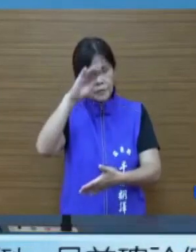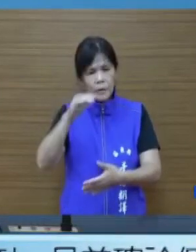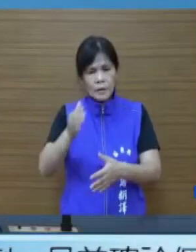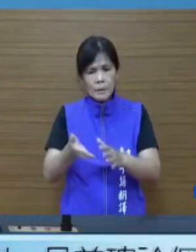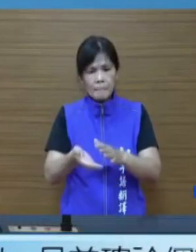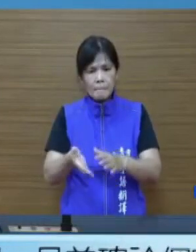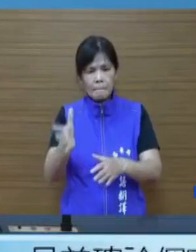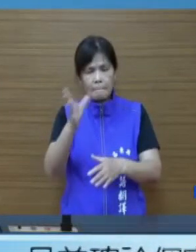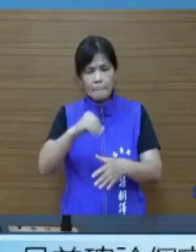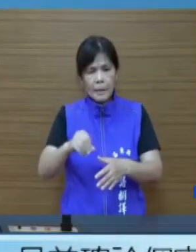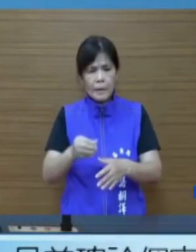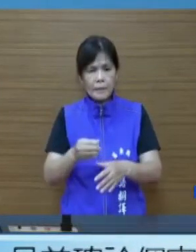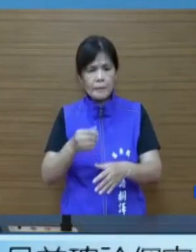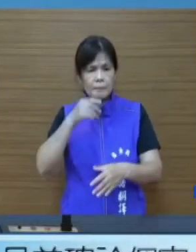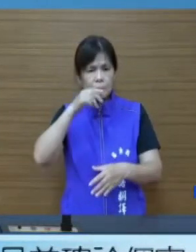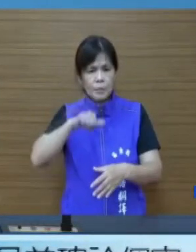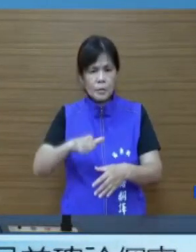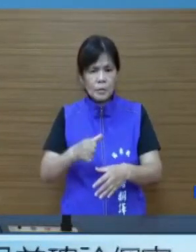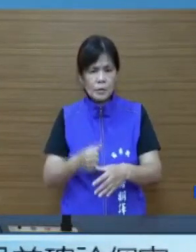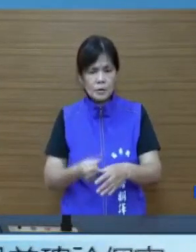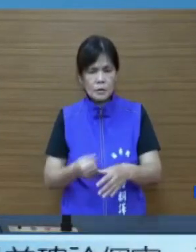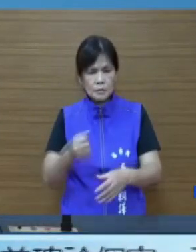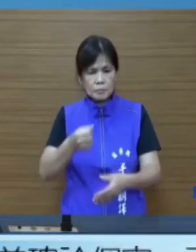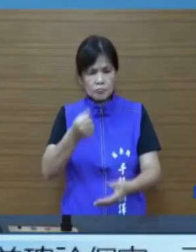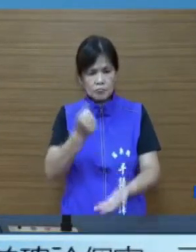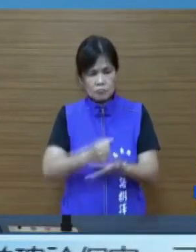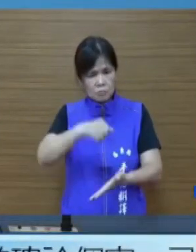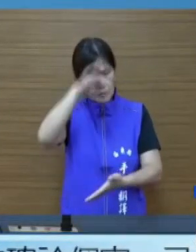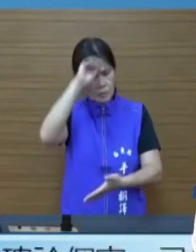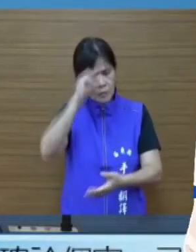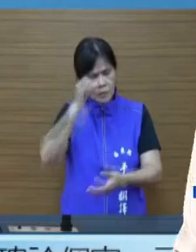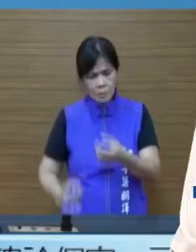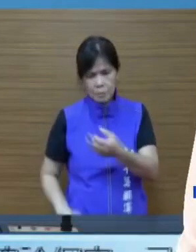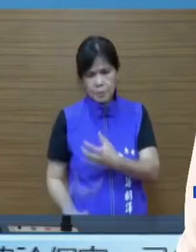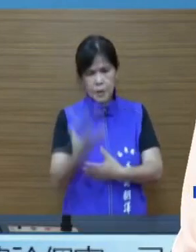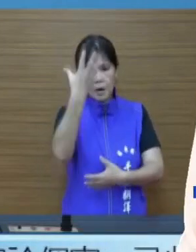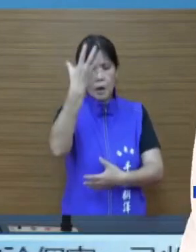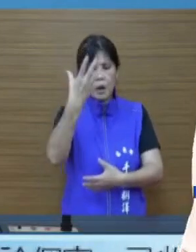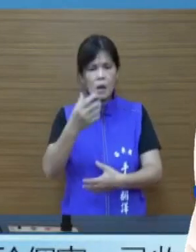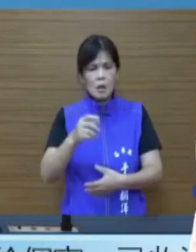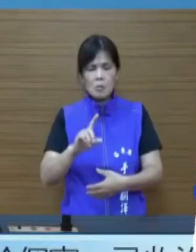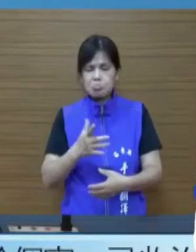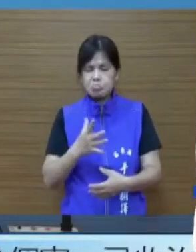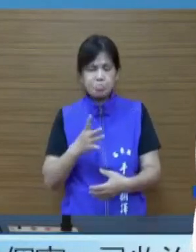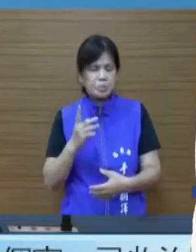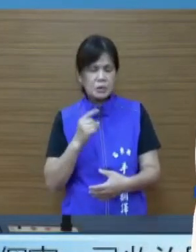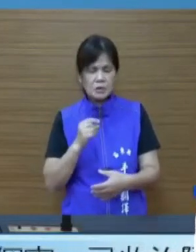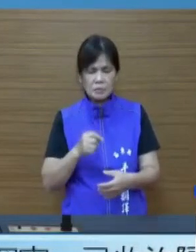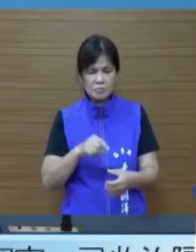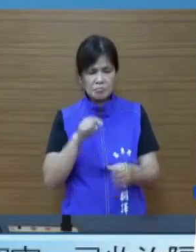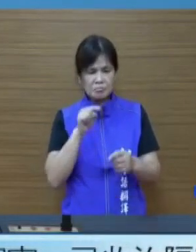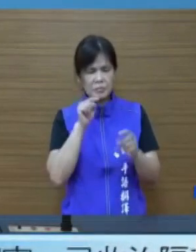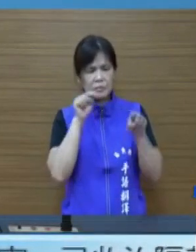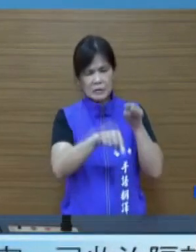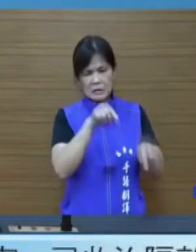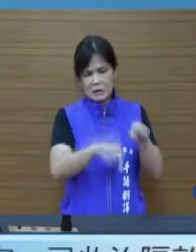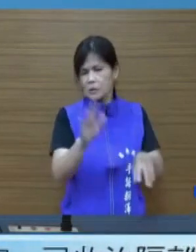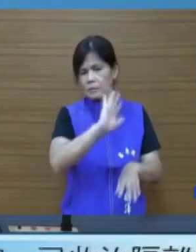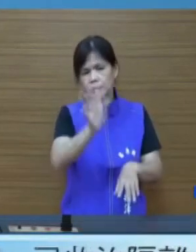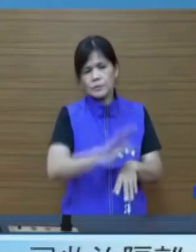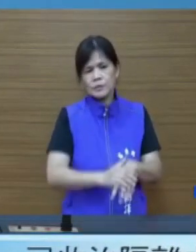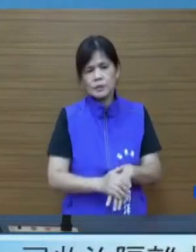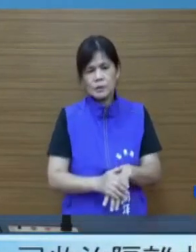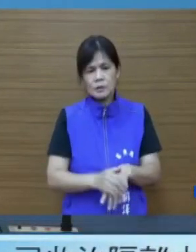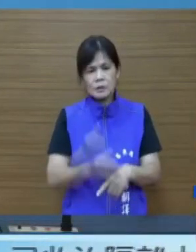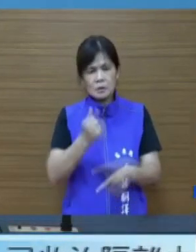加43个人，那县府为了要防止疫情扩大，日前就下达了外籍移工禁足令。面对引起各界